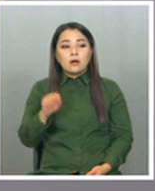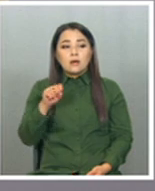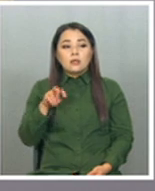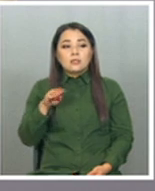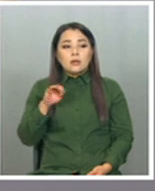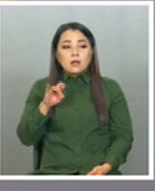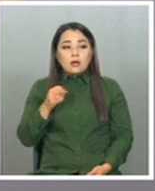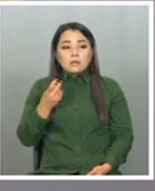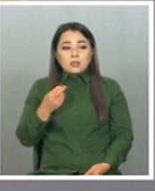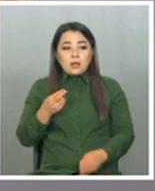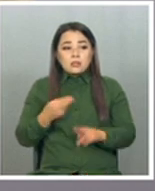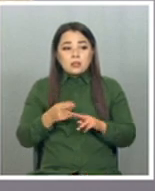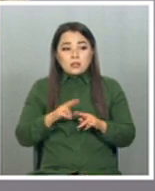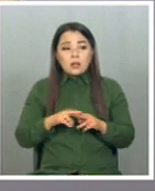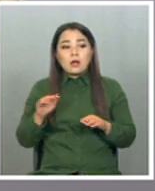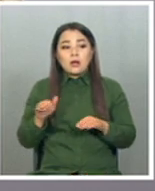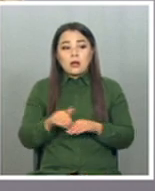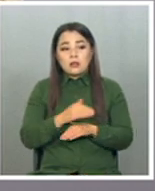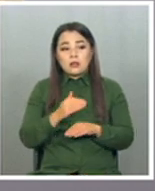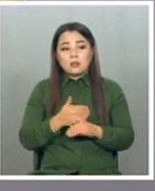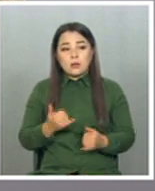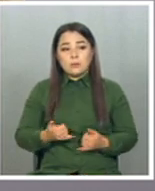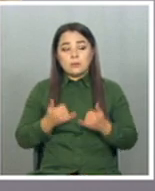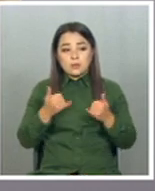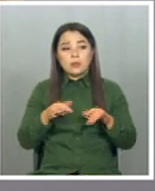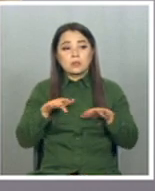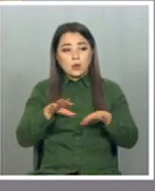Аллитерация – қайырылып қайыр қылуға